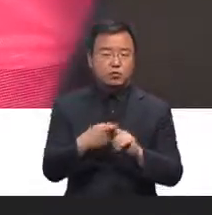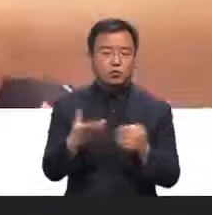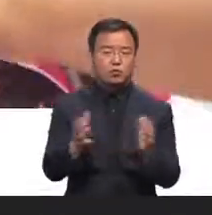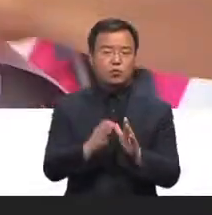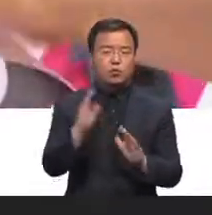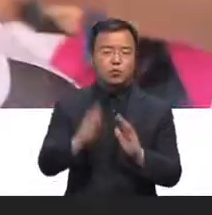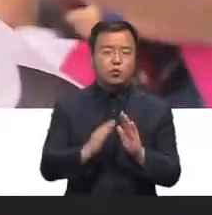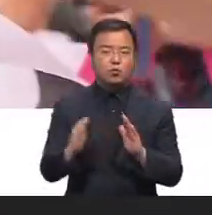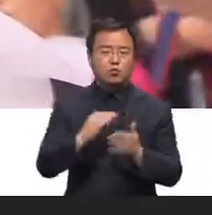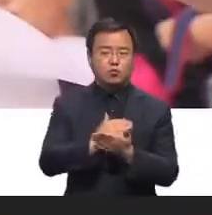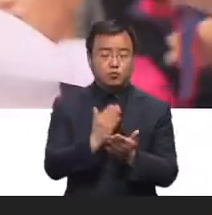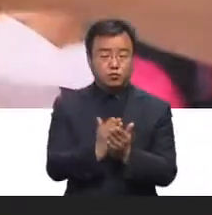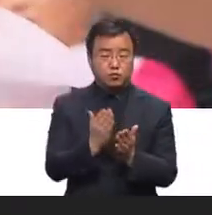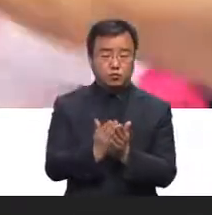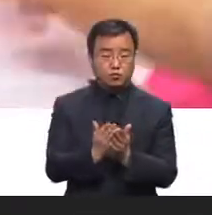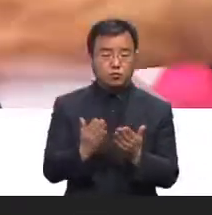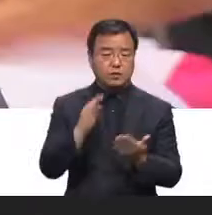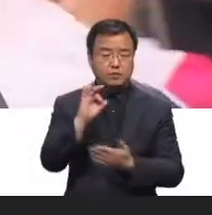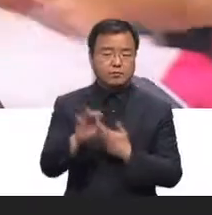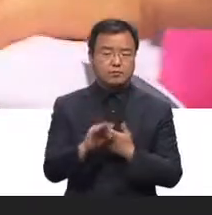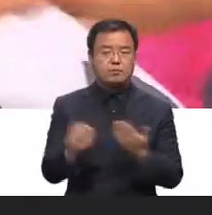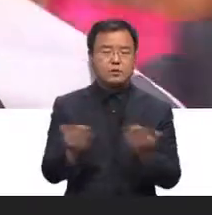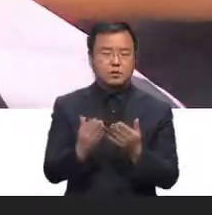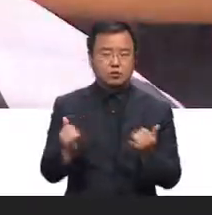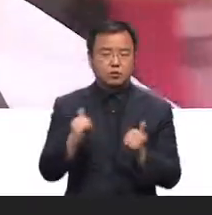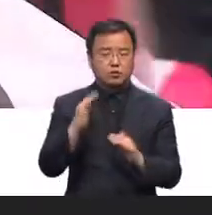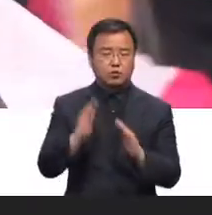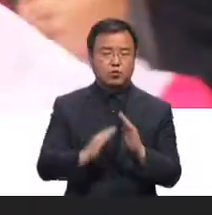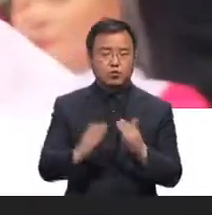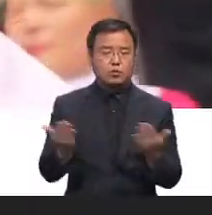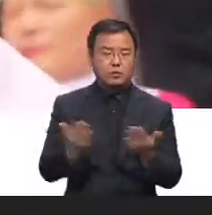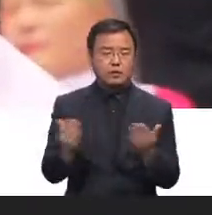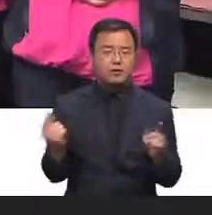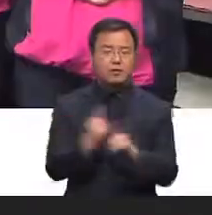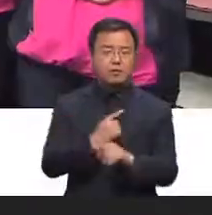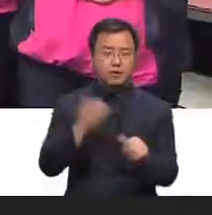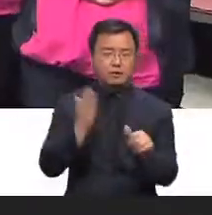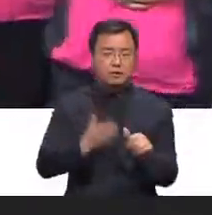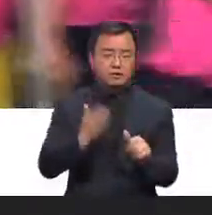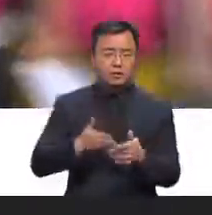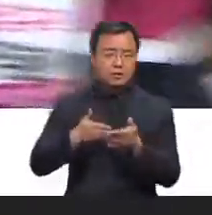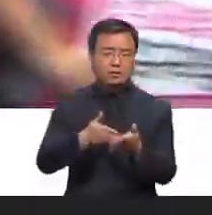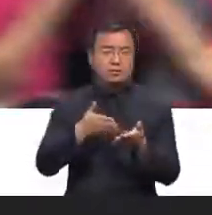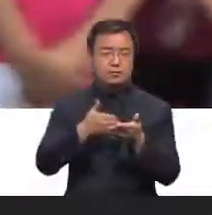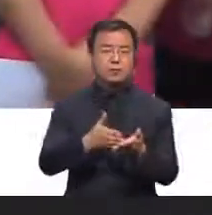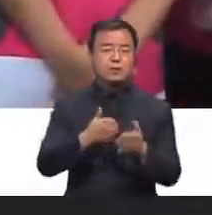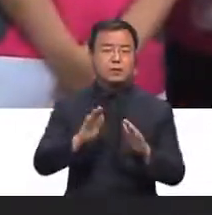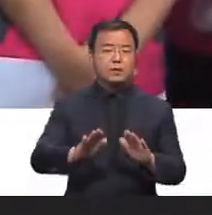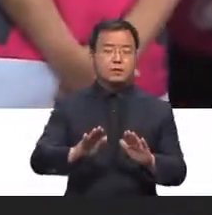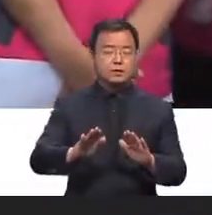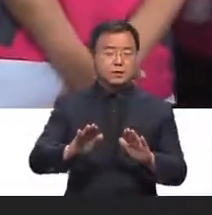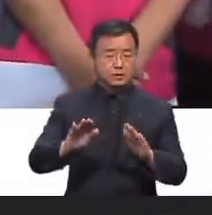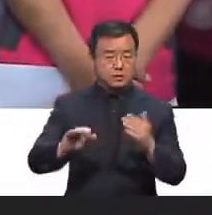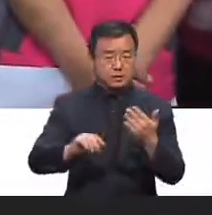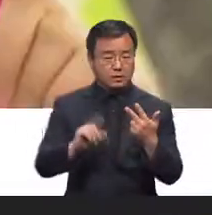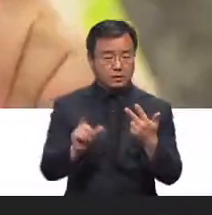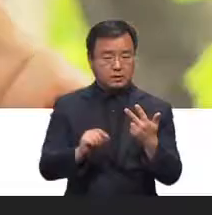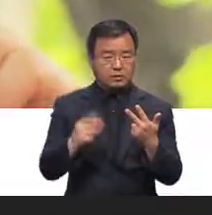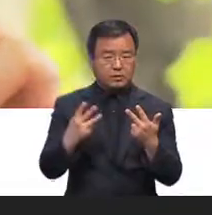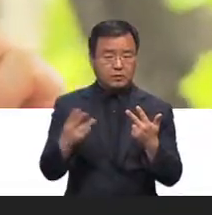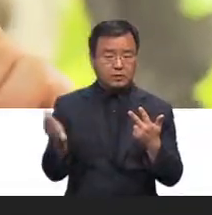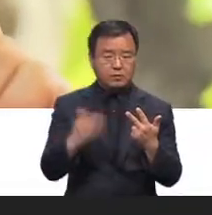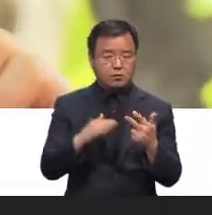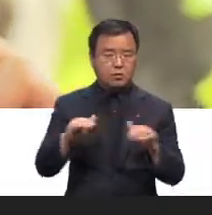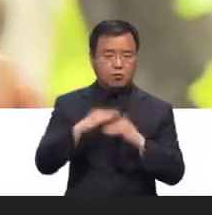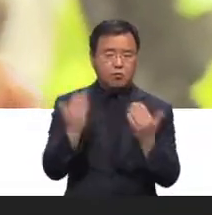정규직으로 바꾸겠다는 문제 인 정부의 공약을 제대로 이해할 것을 촉구하며 다음달 3일부터 총파업에 들어가겠다고